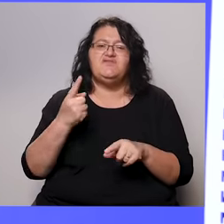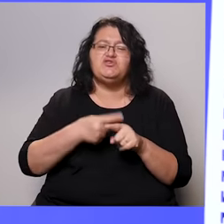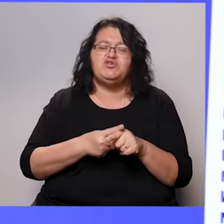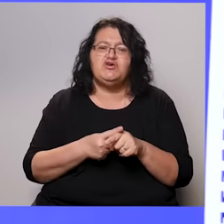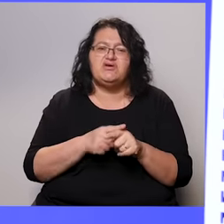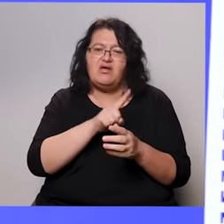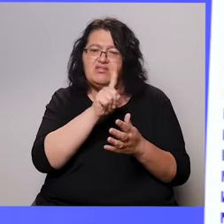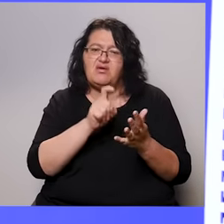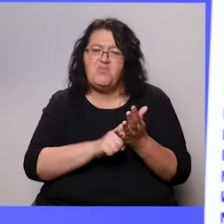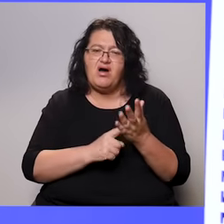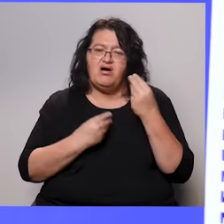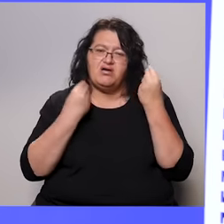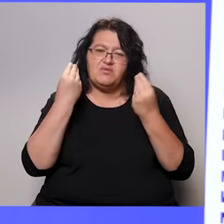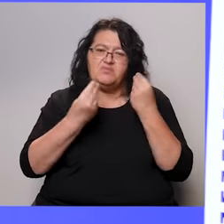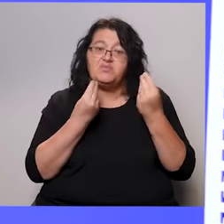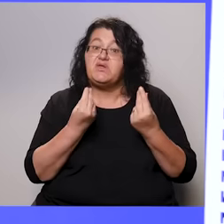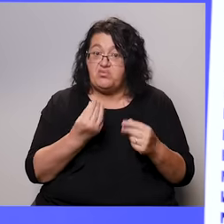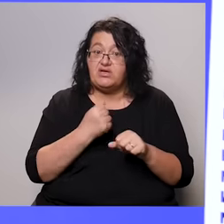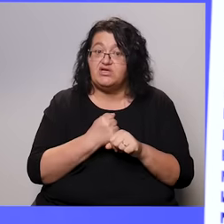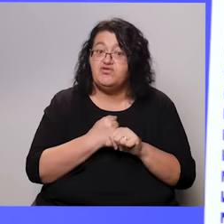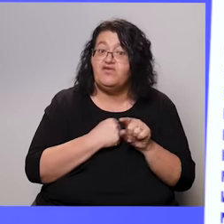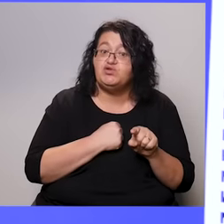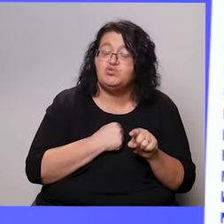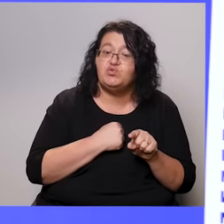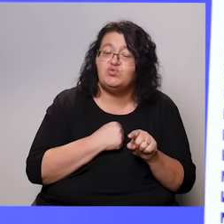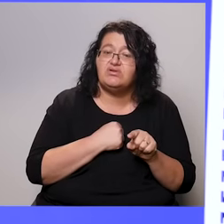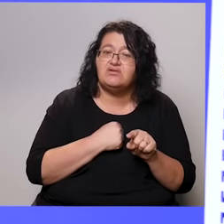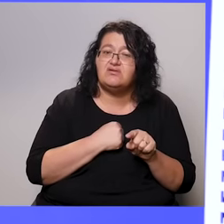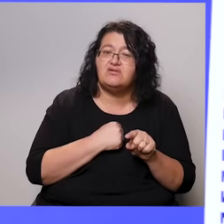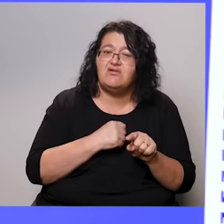mi-a pus o întrebare. E bine ce faci tu?